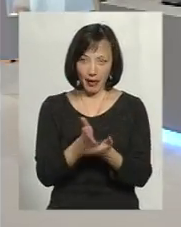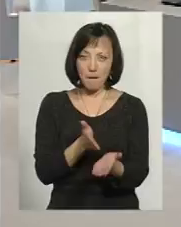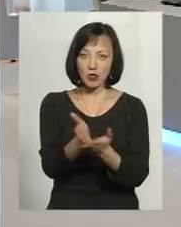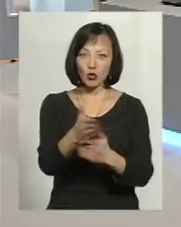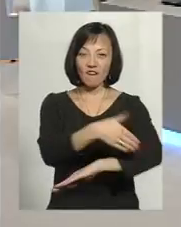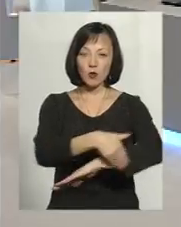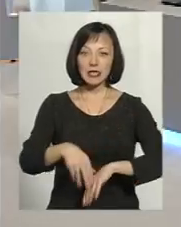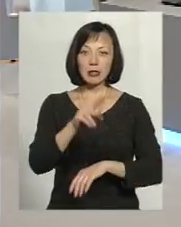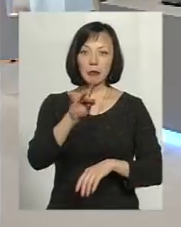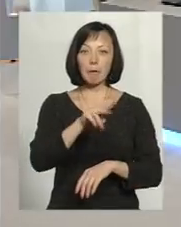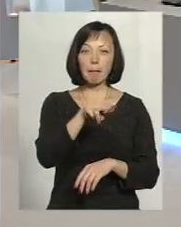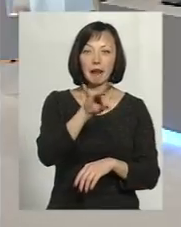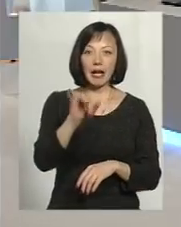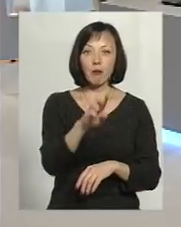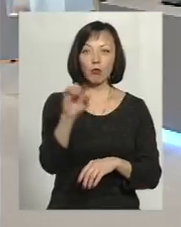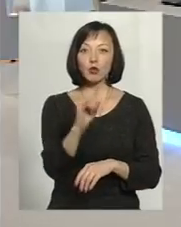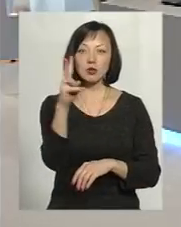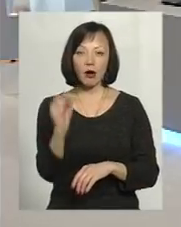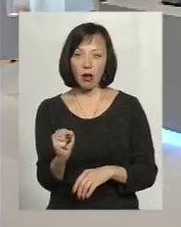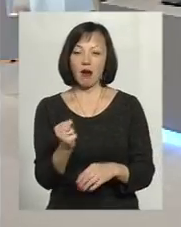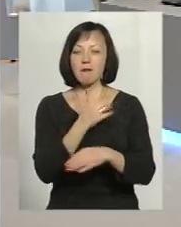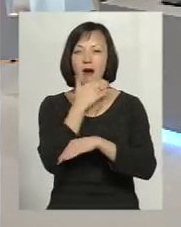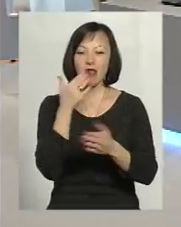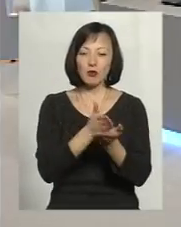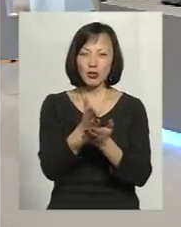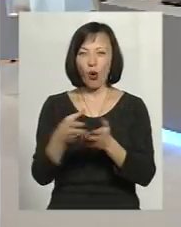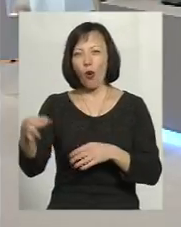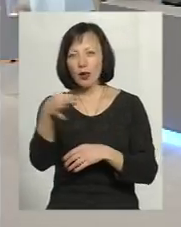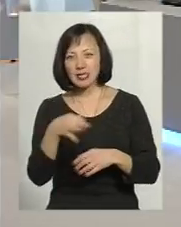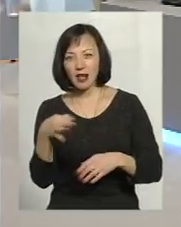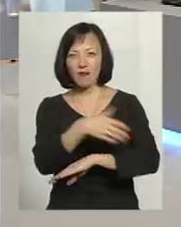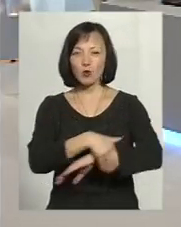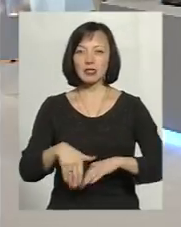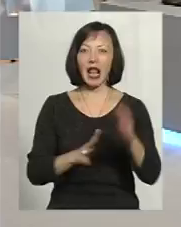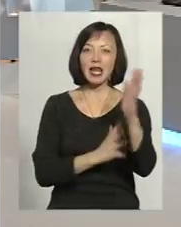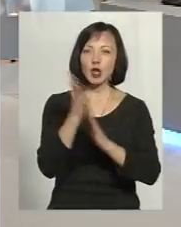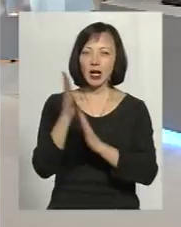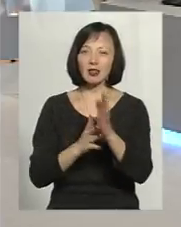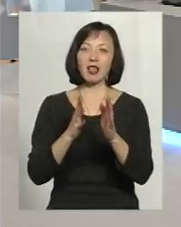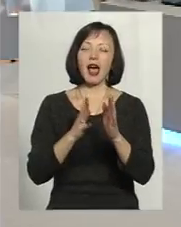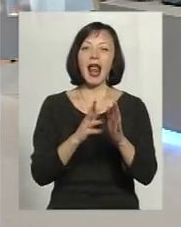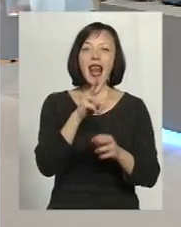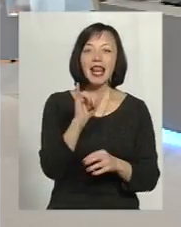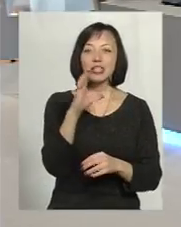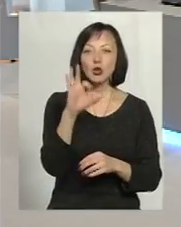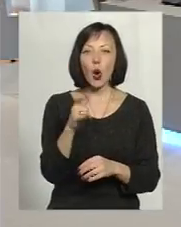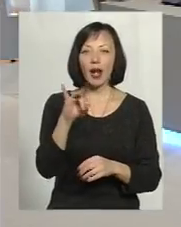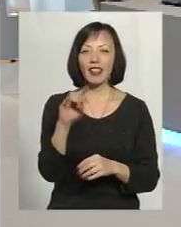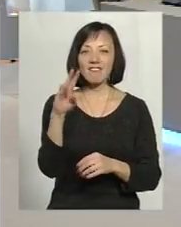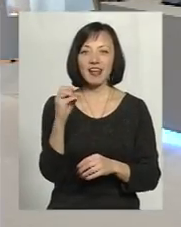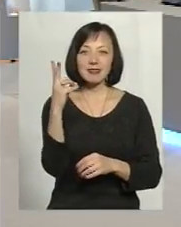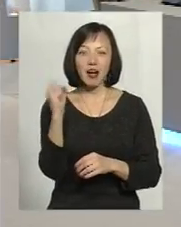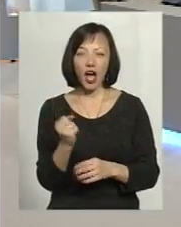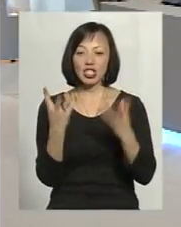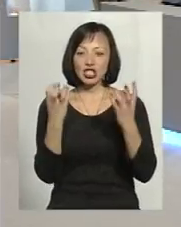там є багато нових маршрутів, пов'язаних з Озерною, з вулицею Лісогранівецькою, з будівництвом нових доріг. Ну і плюс ми далі